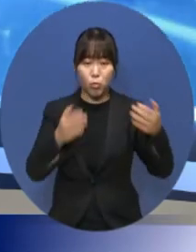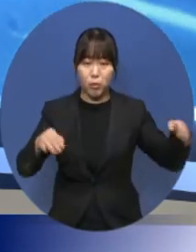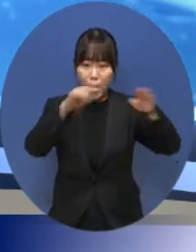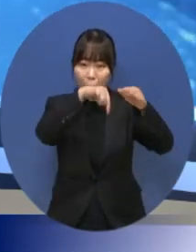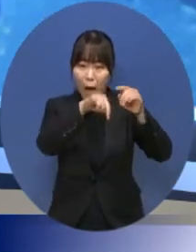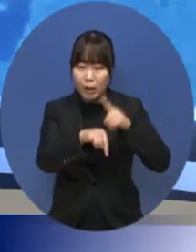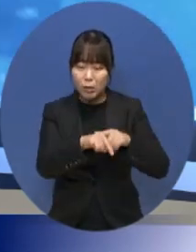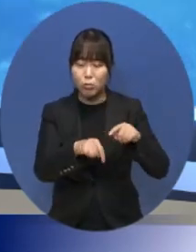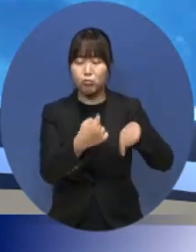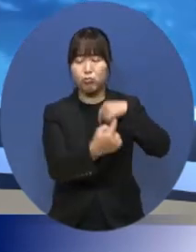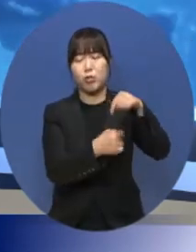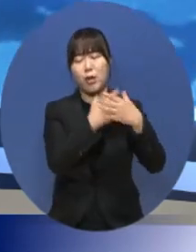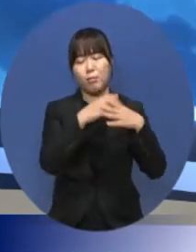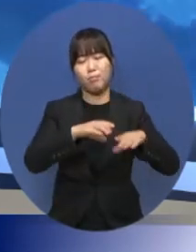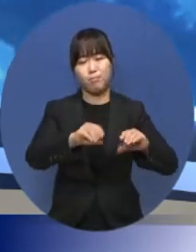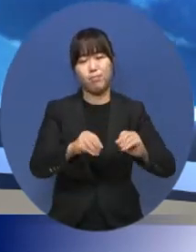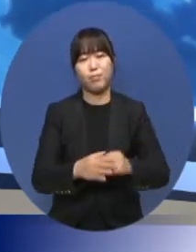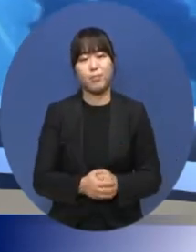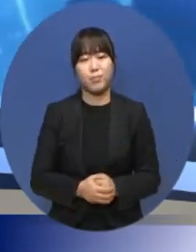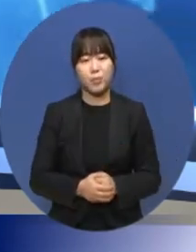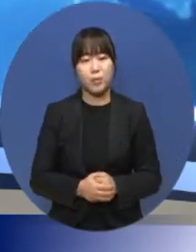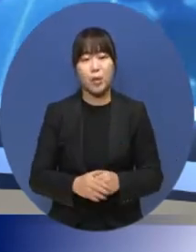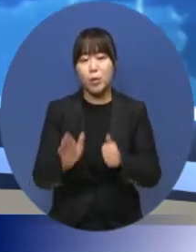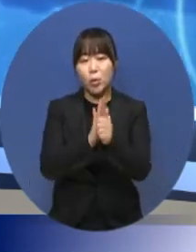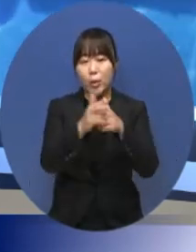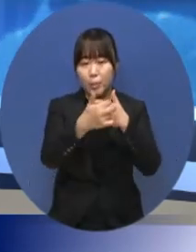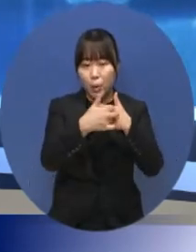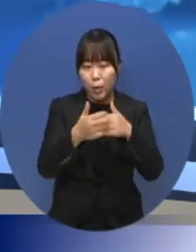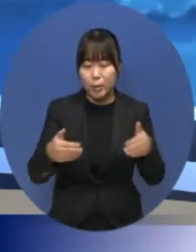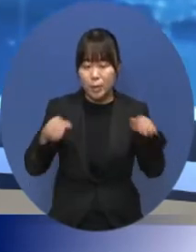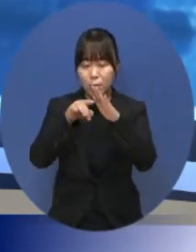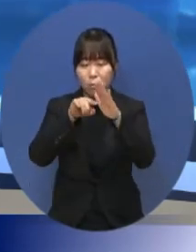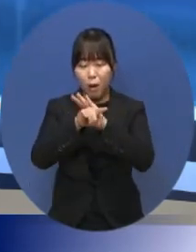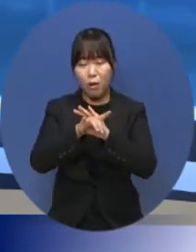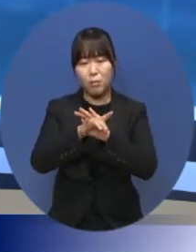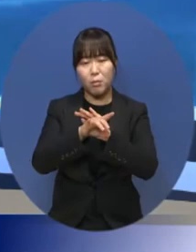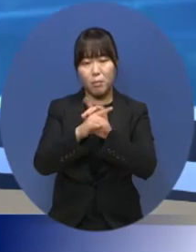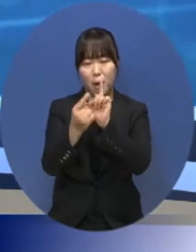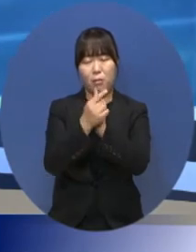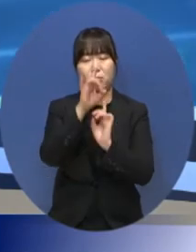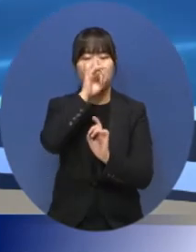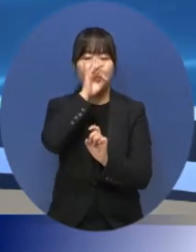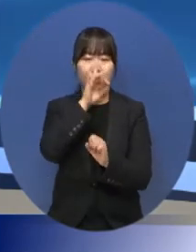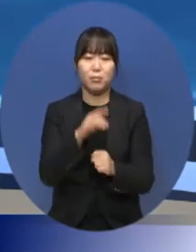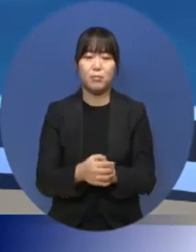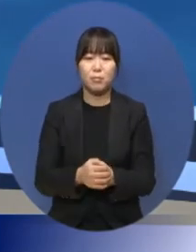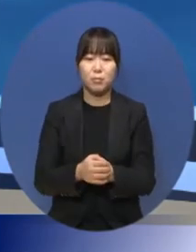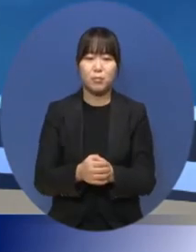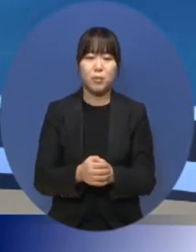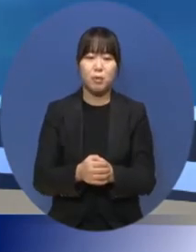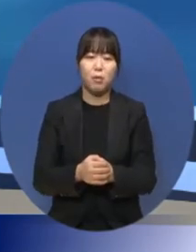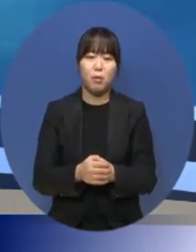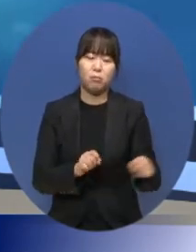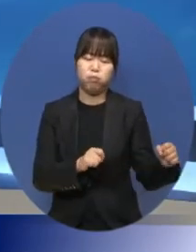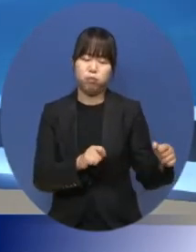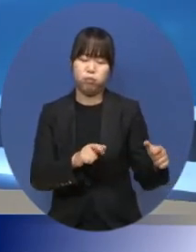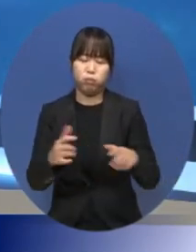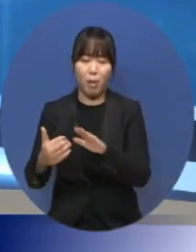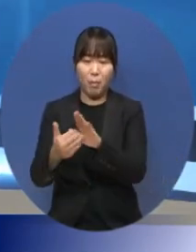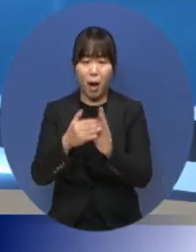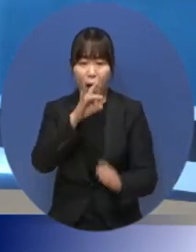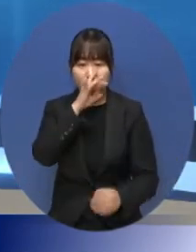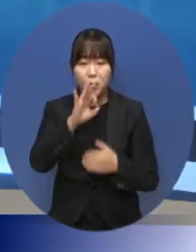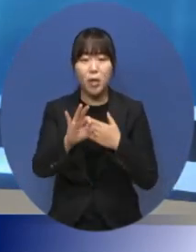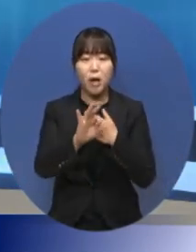운영을 중단했습니다. 요양병원과 시설 면회도 금지됐는데요. 폭발적 확산을 막지